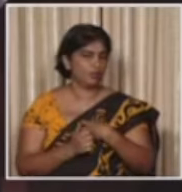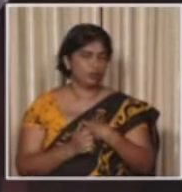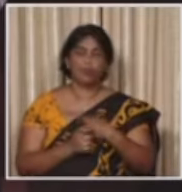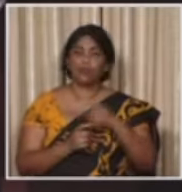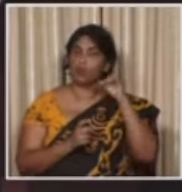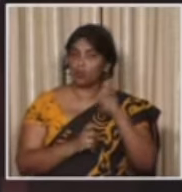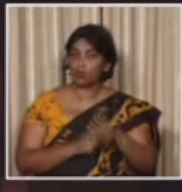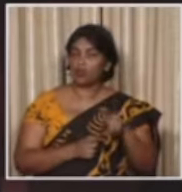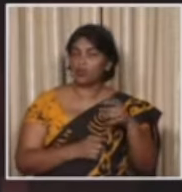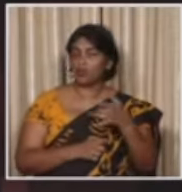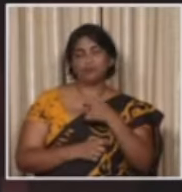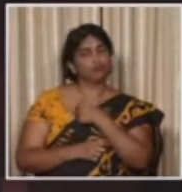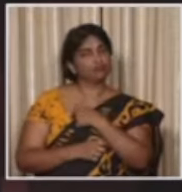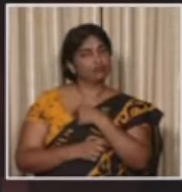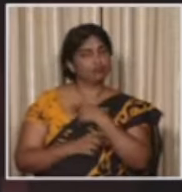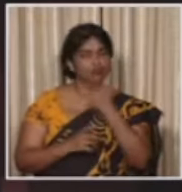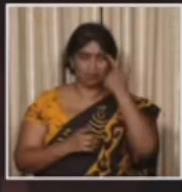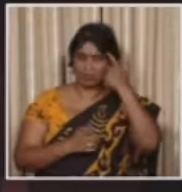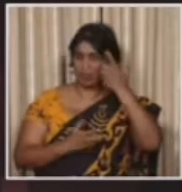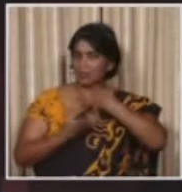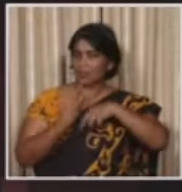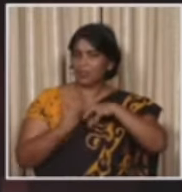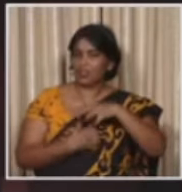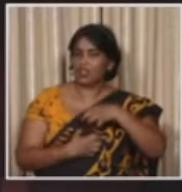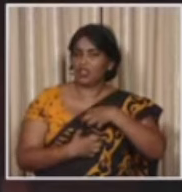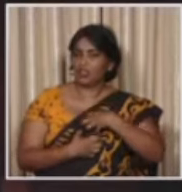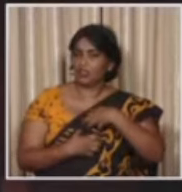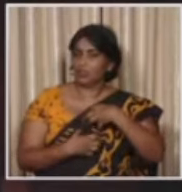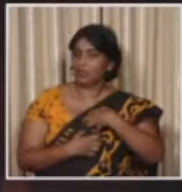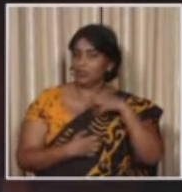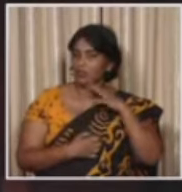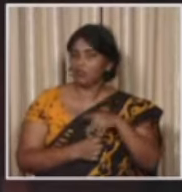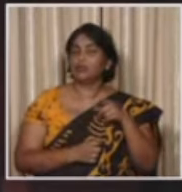ඒ අයගේ හදවතේ කැකෑරෙන දුක කඳුල වේදනාව,